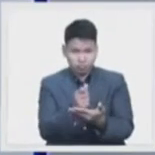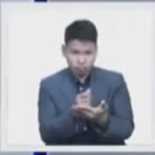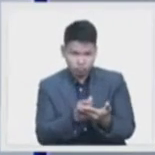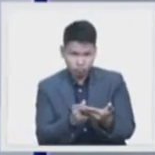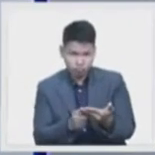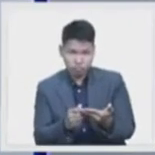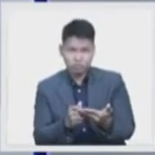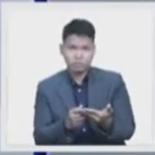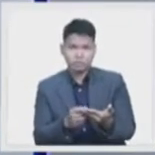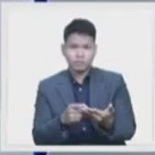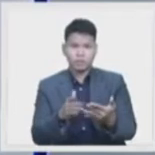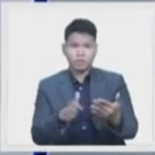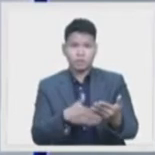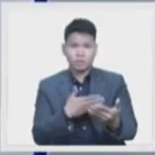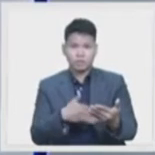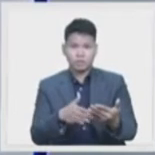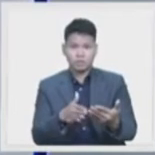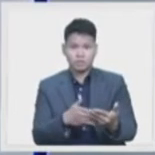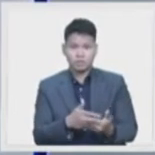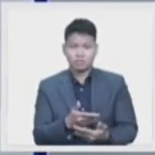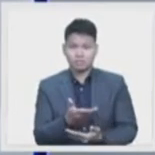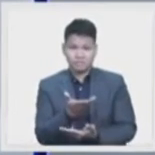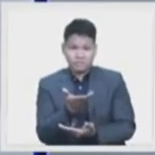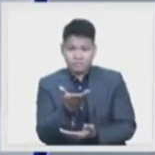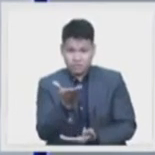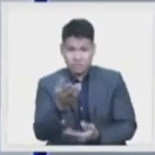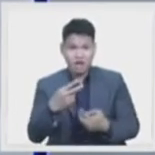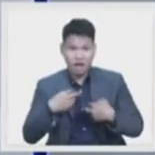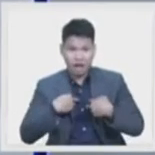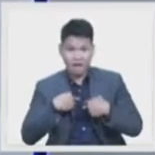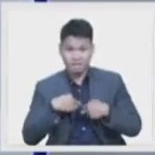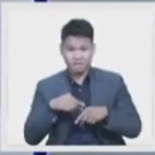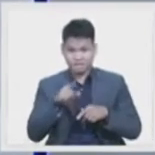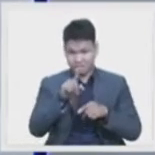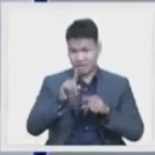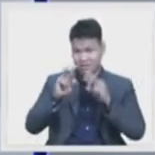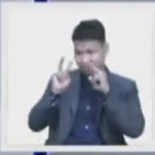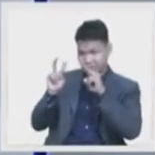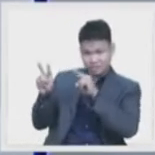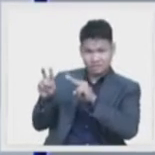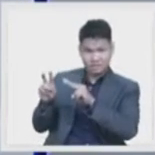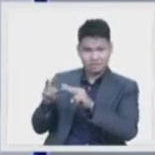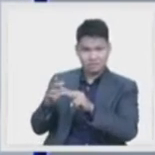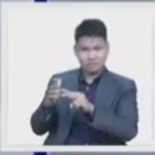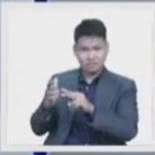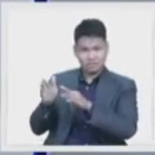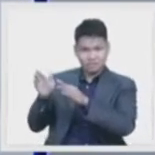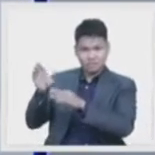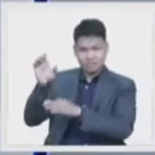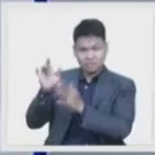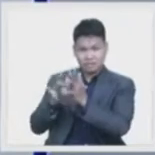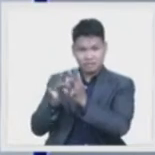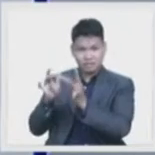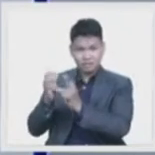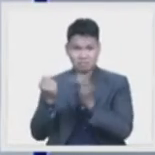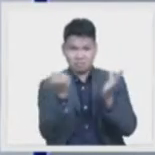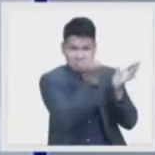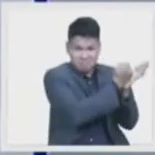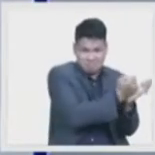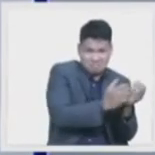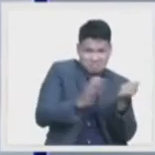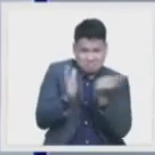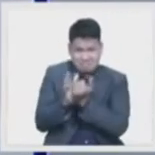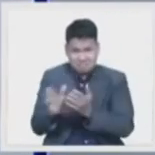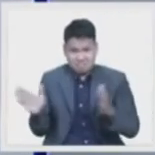nagaingon, "Were you there when they crucified my Lord?" Tuwa ba mo dito sa paglansang ni Kristo,